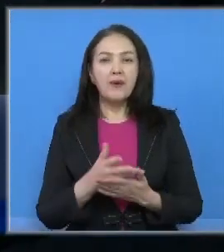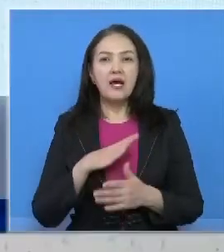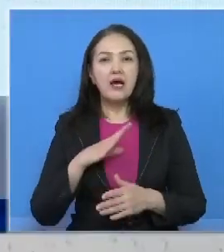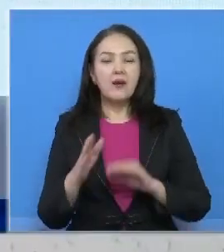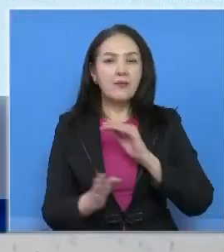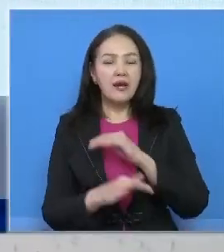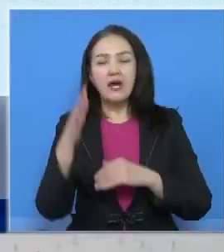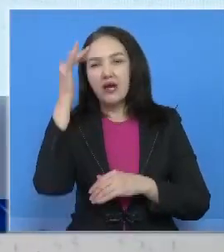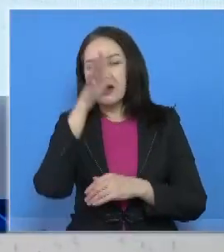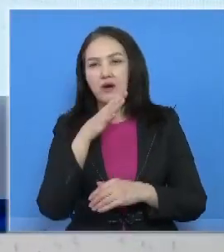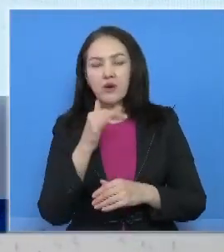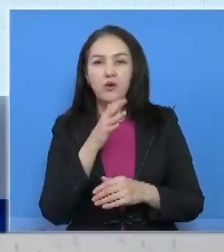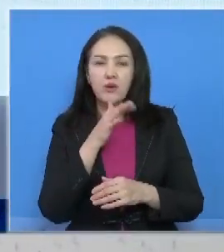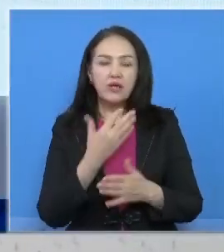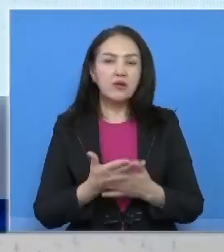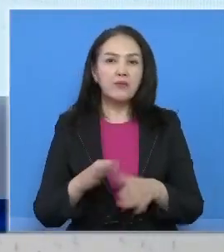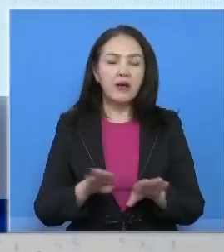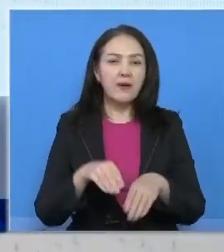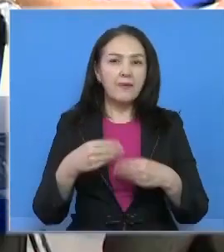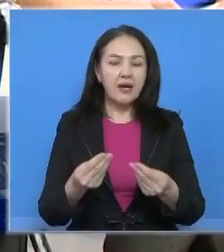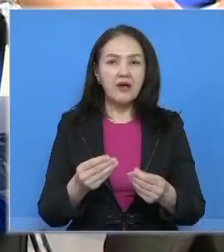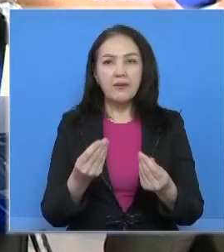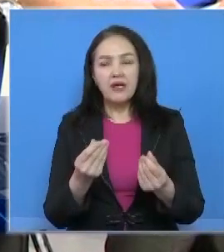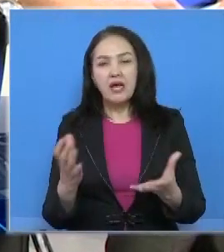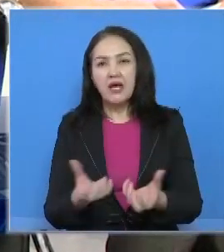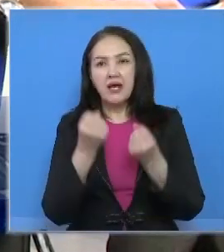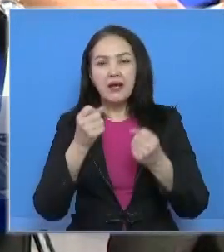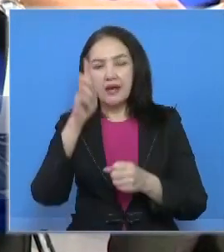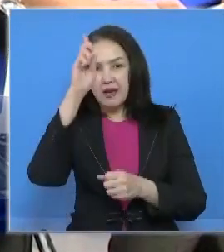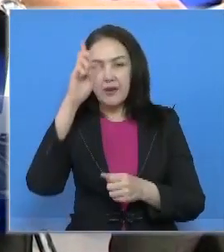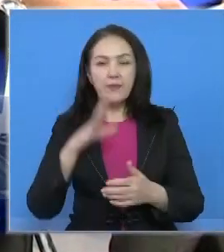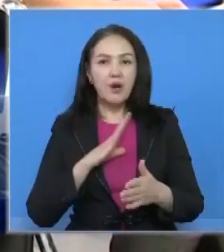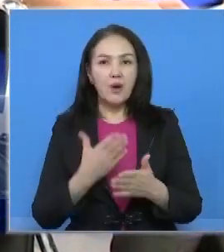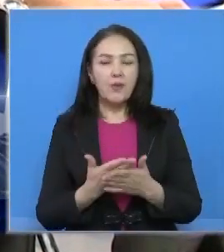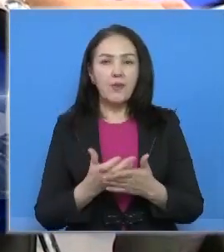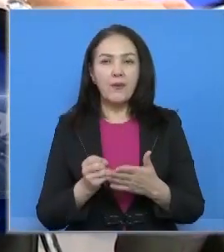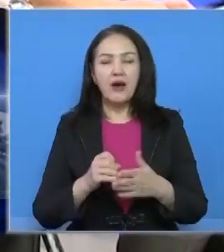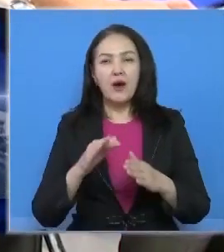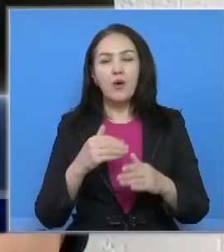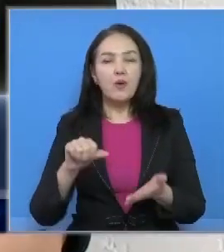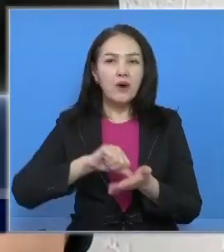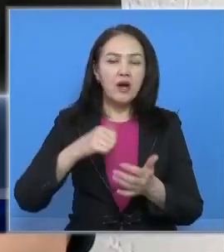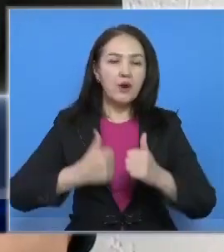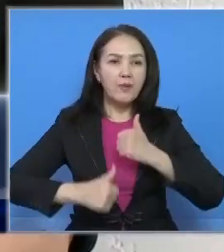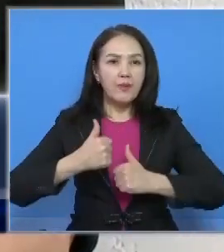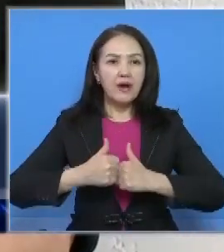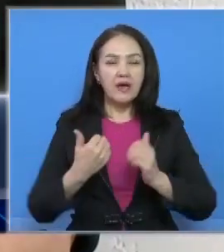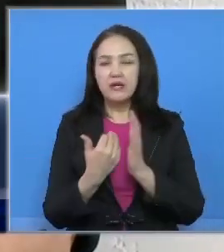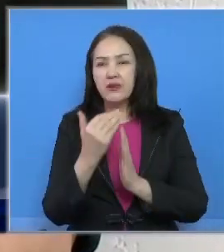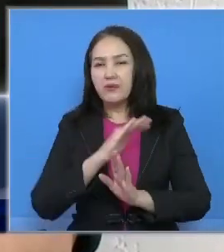то что в последние годы неправительственные организации получают финансовую поддержку от государства уровень их участия в конкурсах